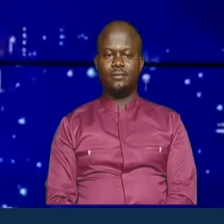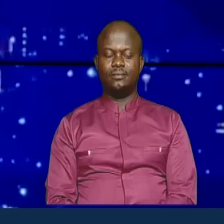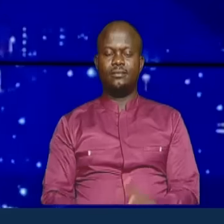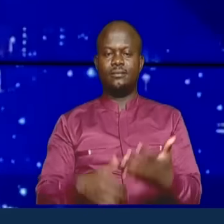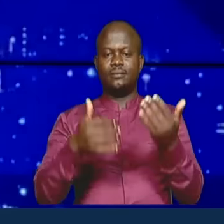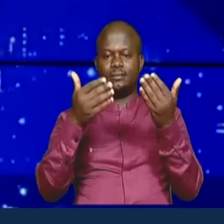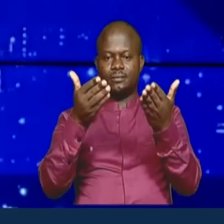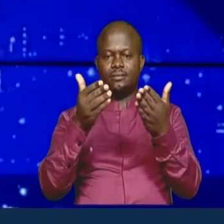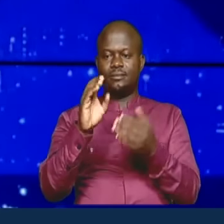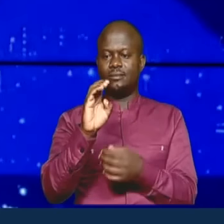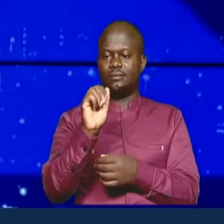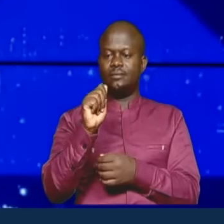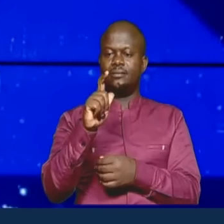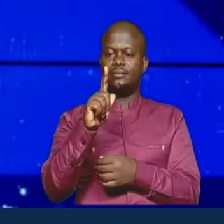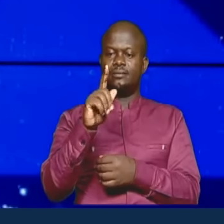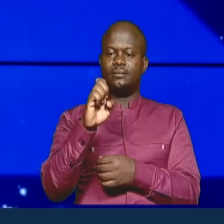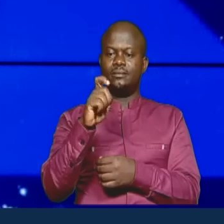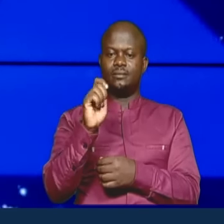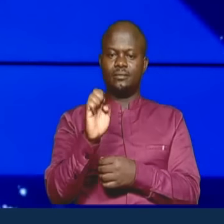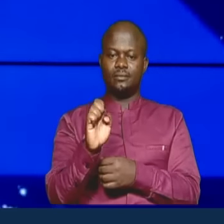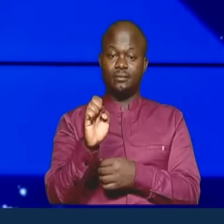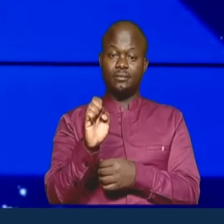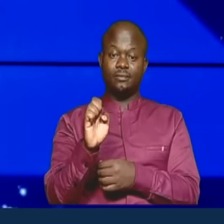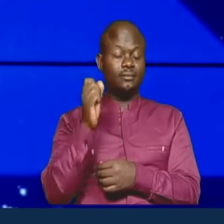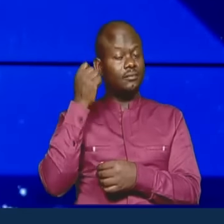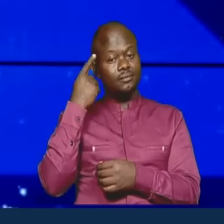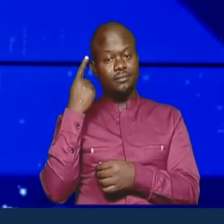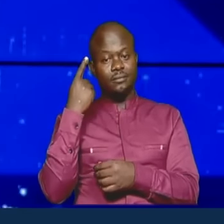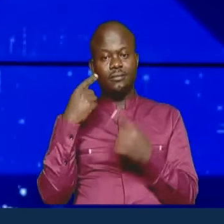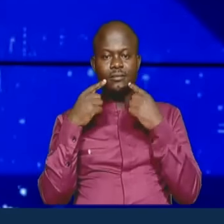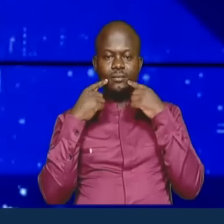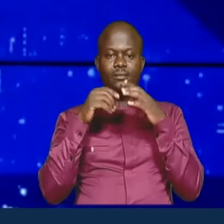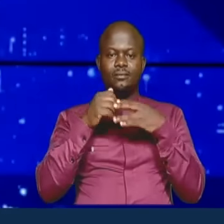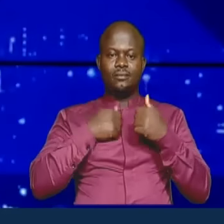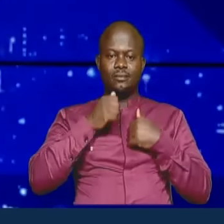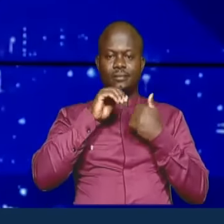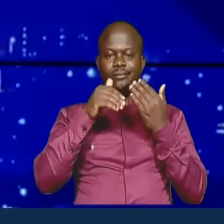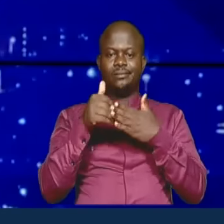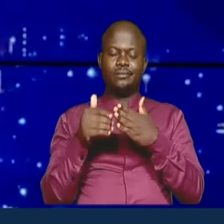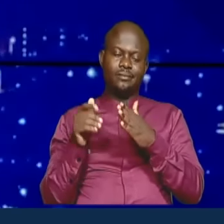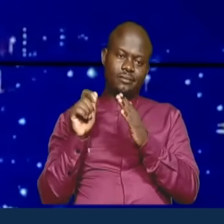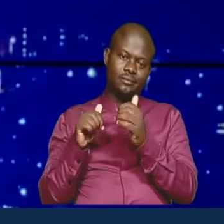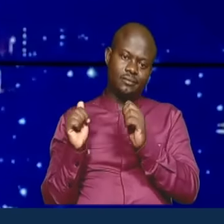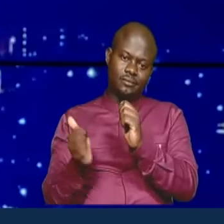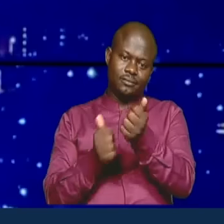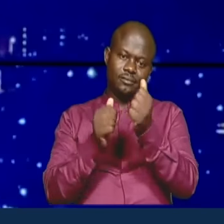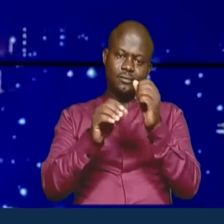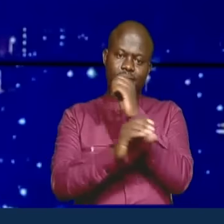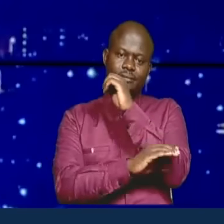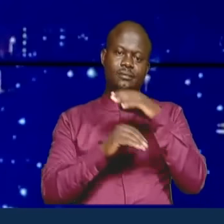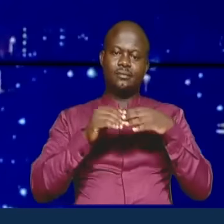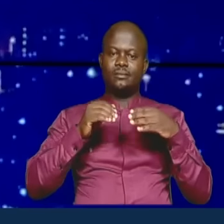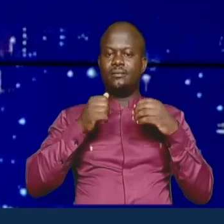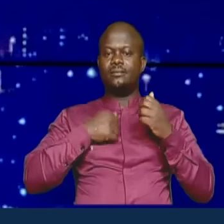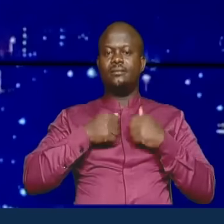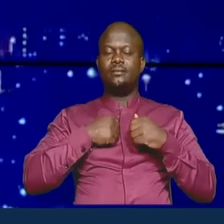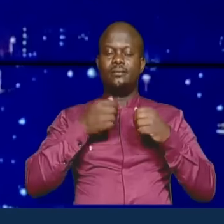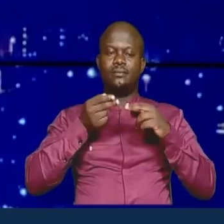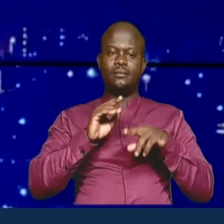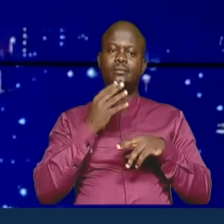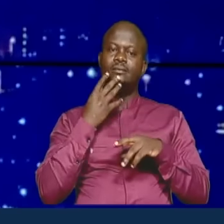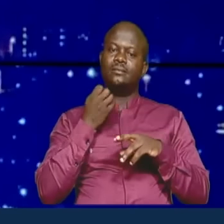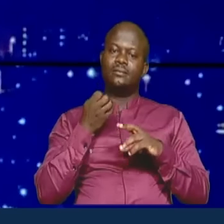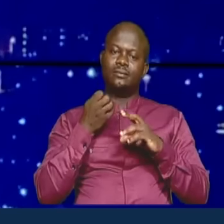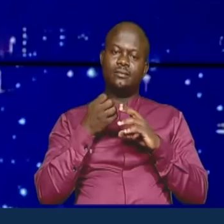Rero ni Karikise Kabiruka mwumvise ko abanyarwanda bo twese tugomba kuba inyuma y'ikipe y'igihugu y'u Rwanda umukino uzaba kuri wa kane ku